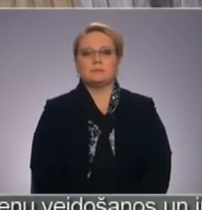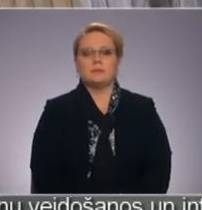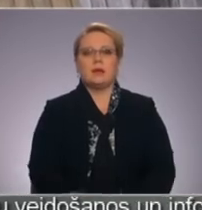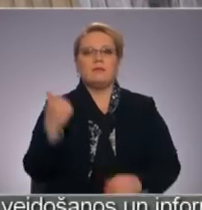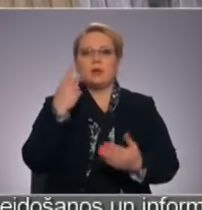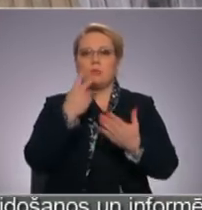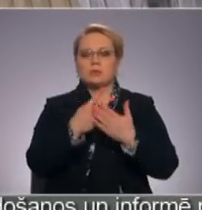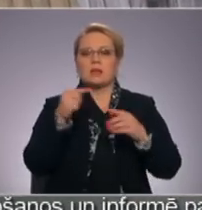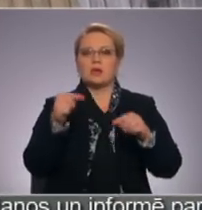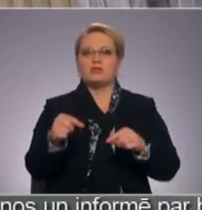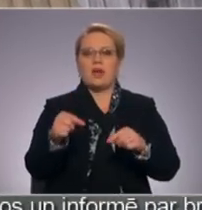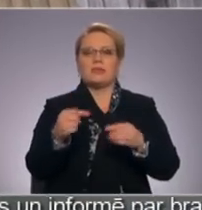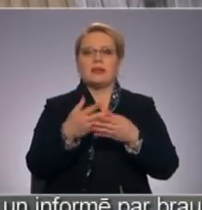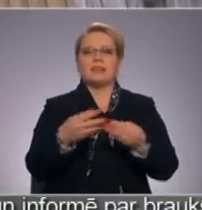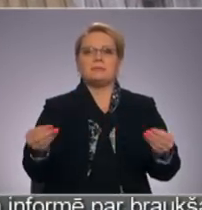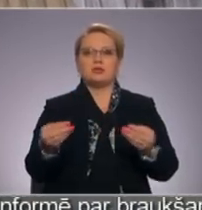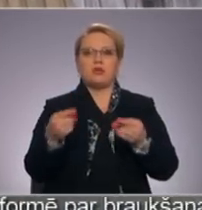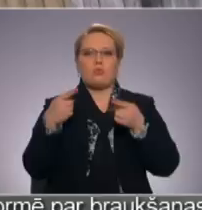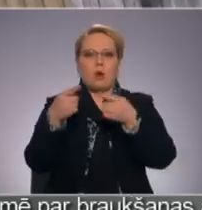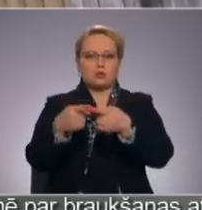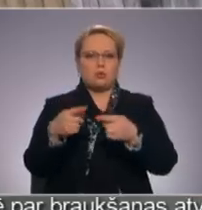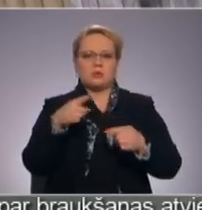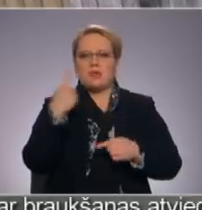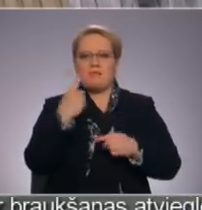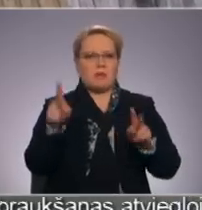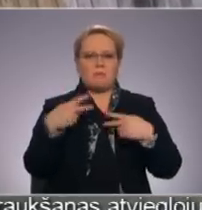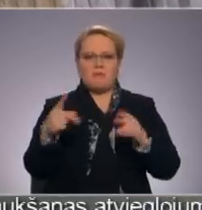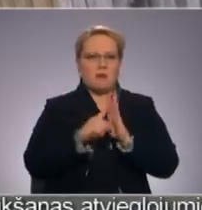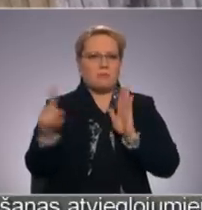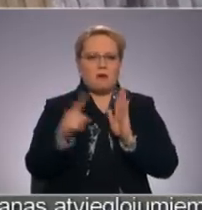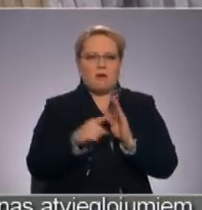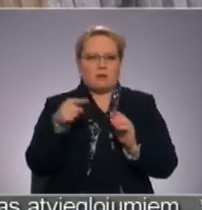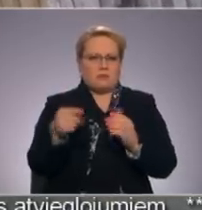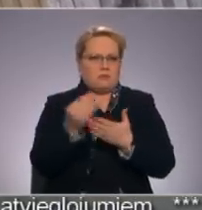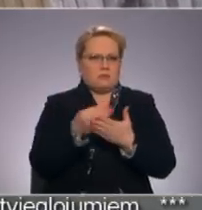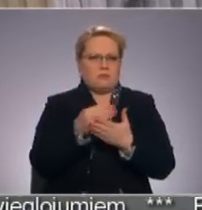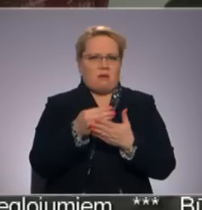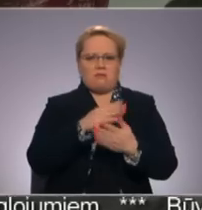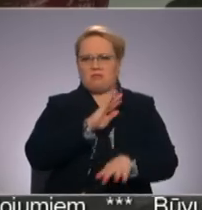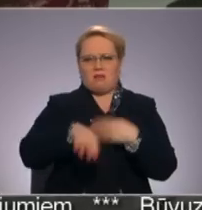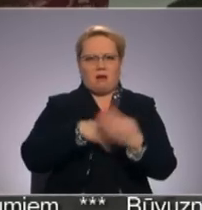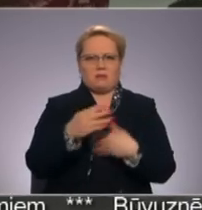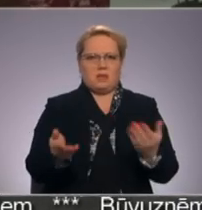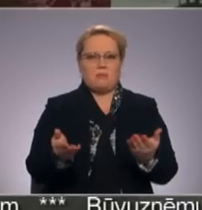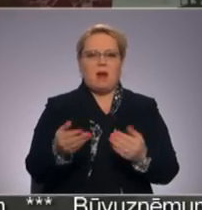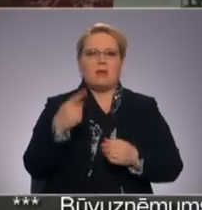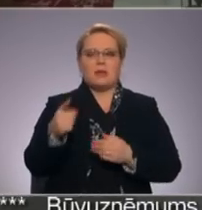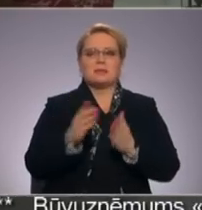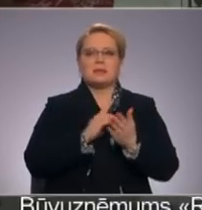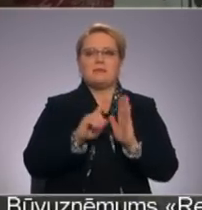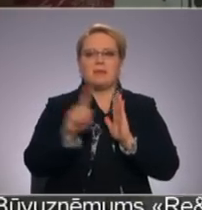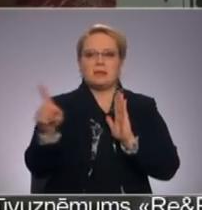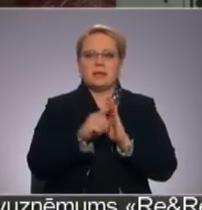Viņi uzskata, ka šeit ir izmirstošais nostūris. Nevienam nevajag braukt. Kas tas tāds ir? Nekārtība. Šis virziens izmaksā